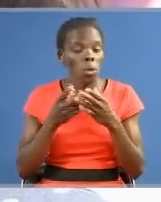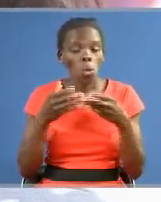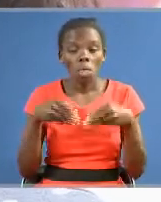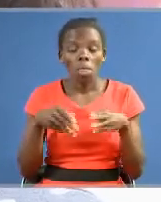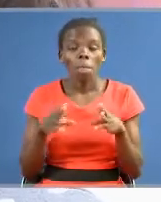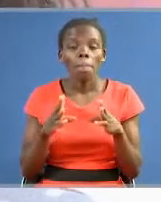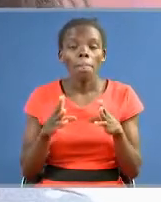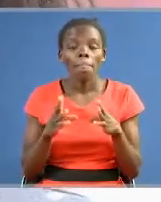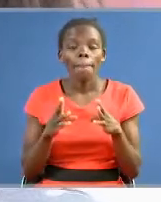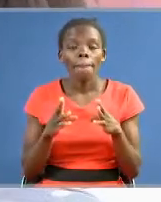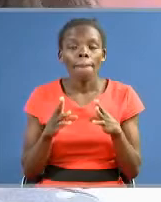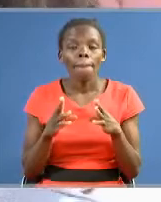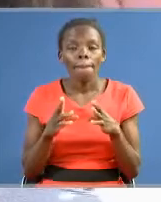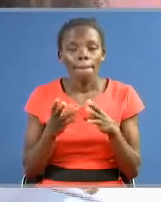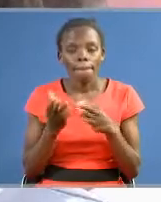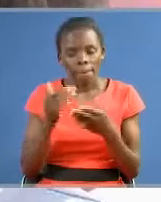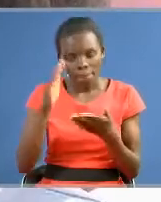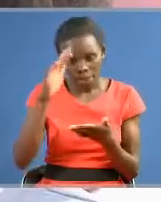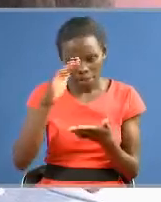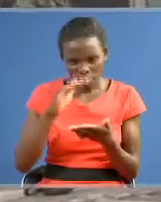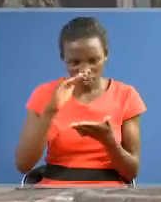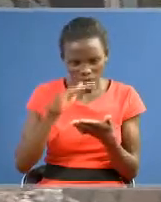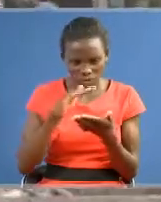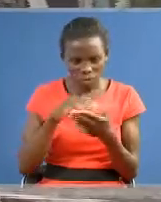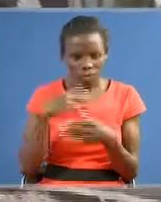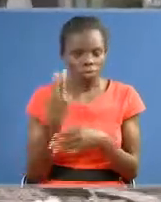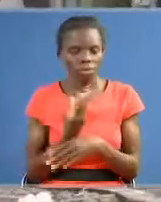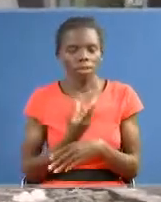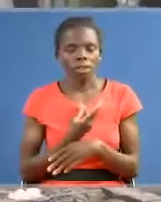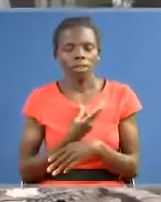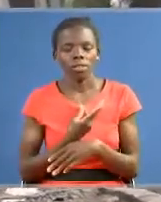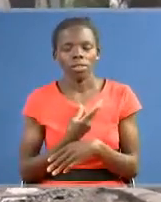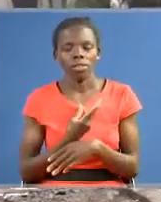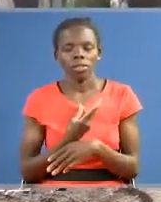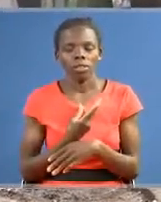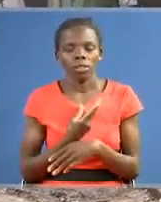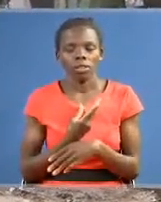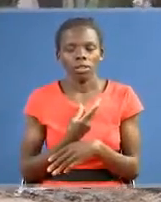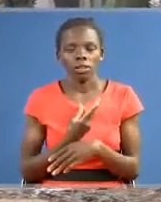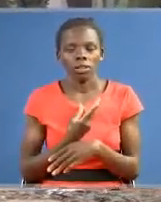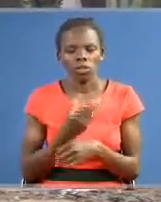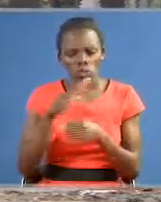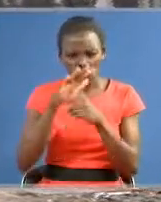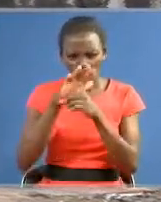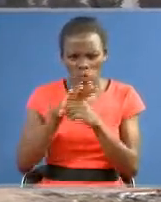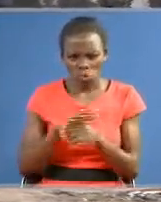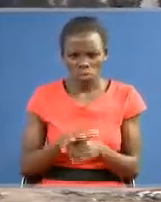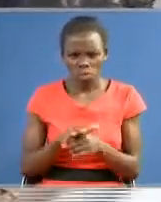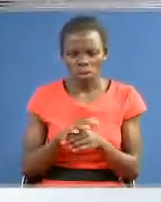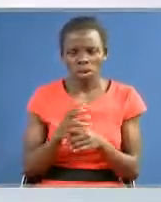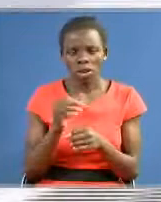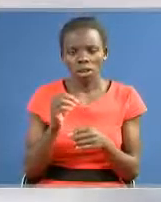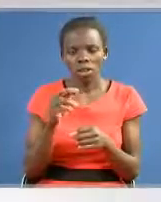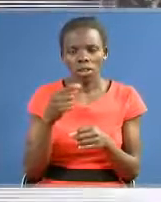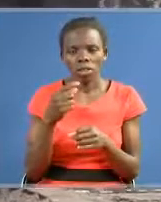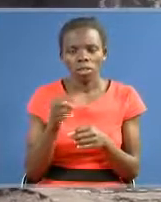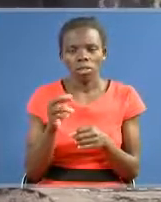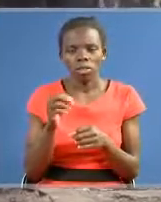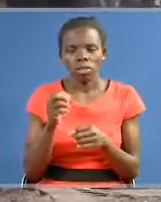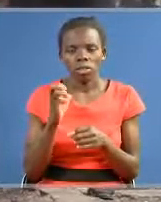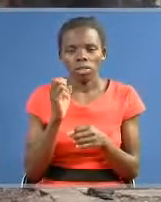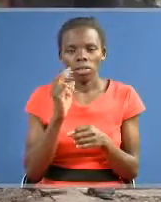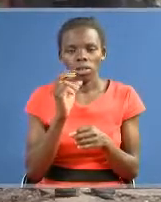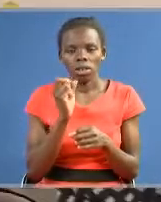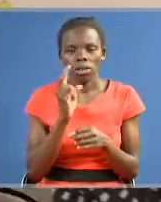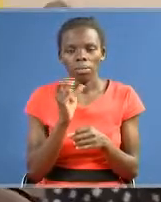see, that one limits us. Haya kijiri, dhulma ya kijinsia hasa miongoni mwanawake ni